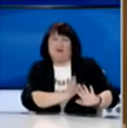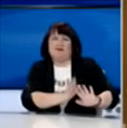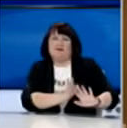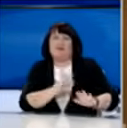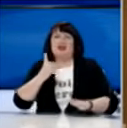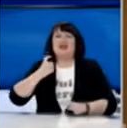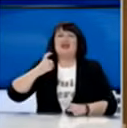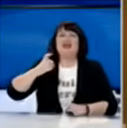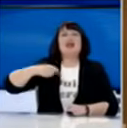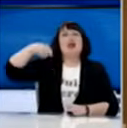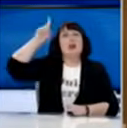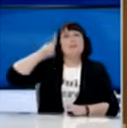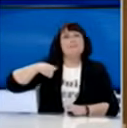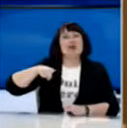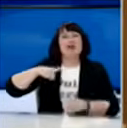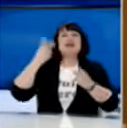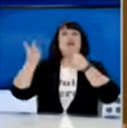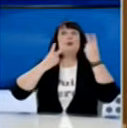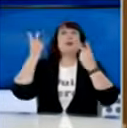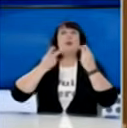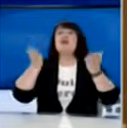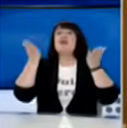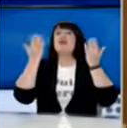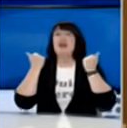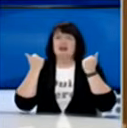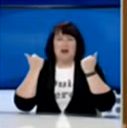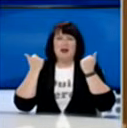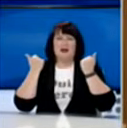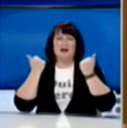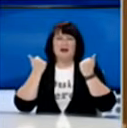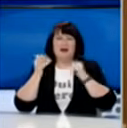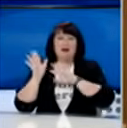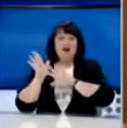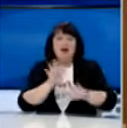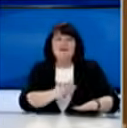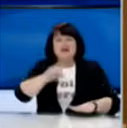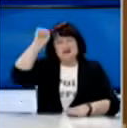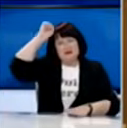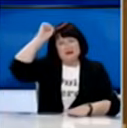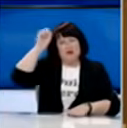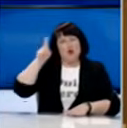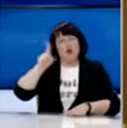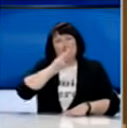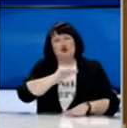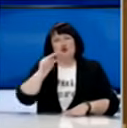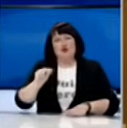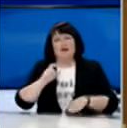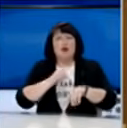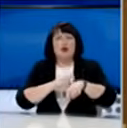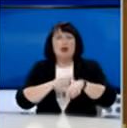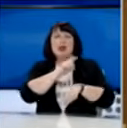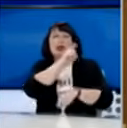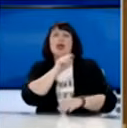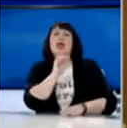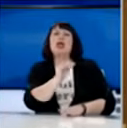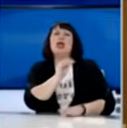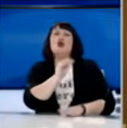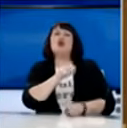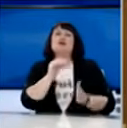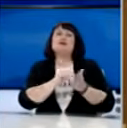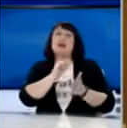10 μέρες σε καθεστώς άπνοιας, όπως εγκαταλείψατε τη Ρόδο. Στην επίκαιρη αυτή ερώτηση